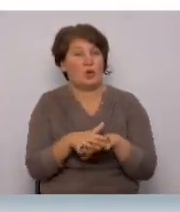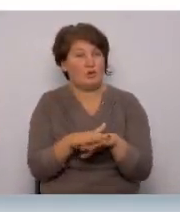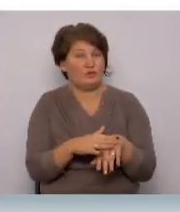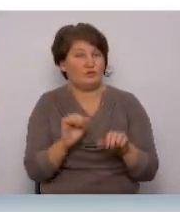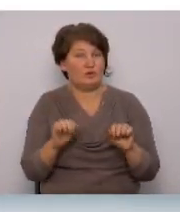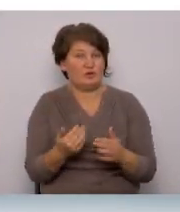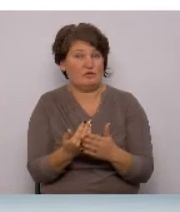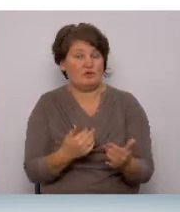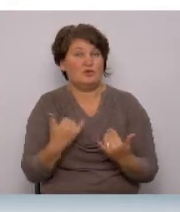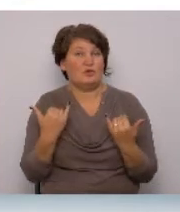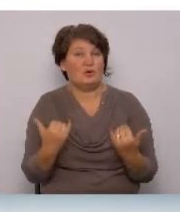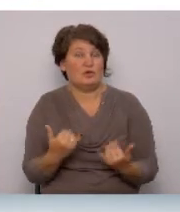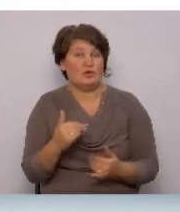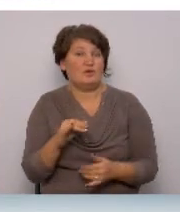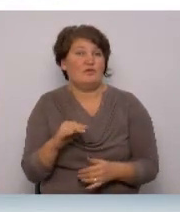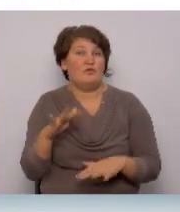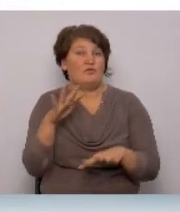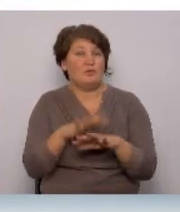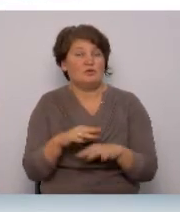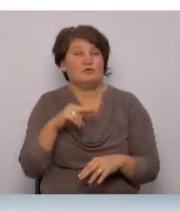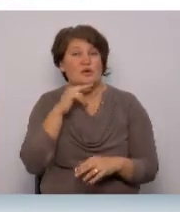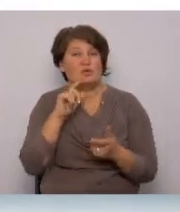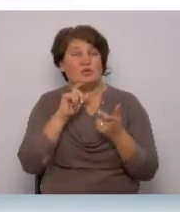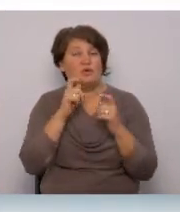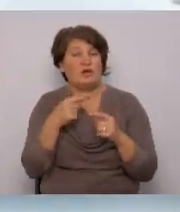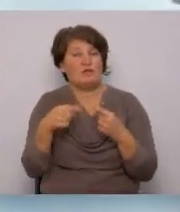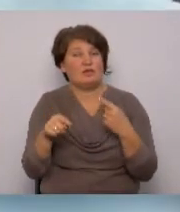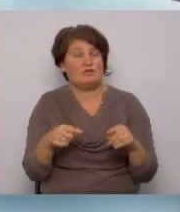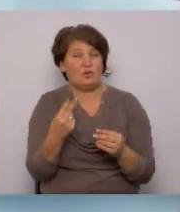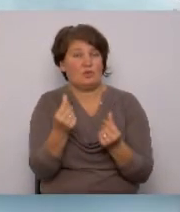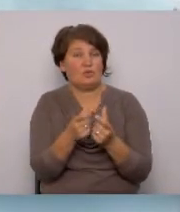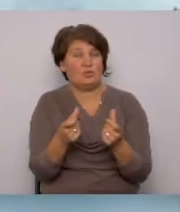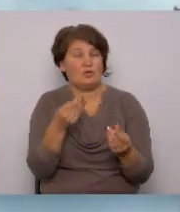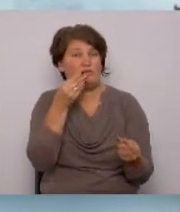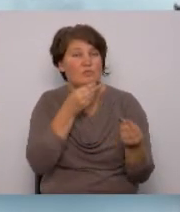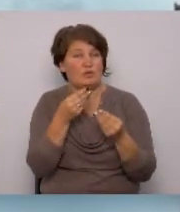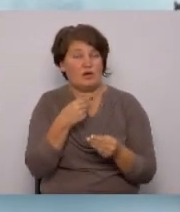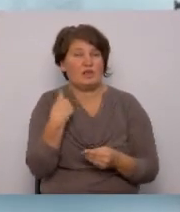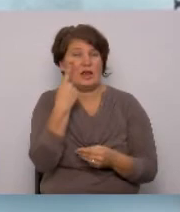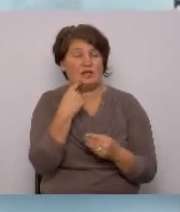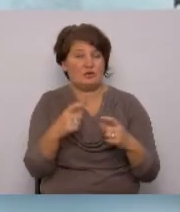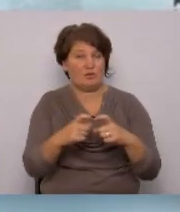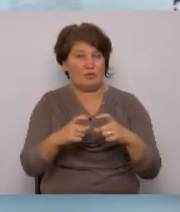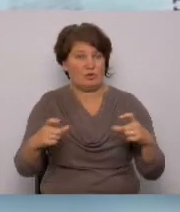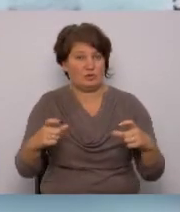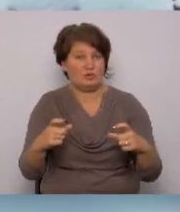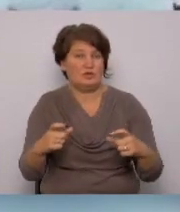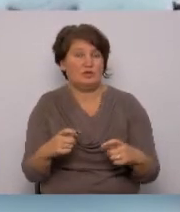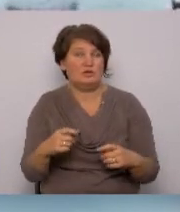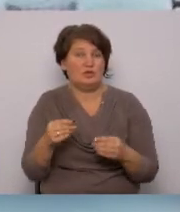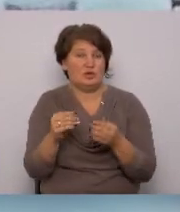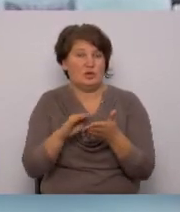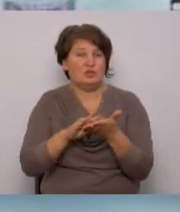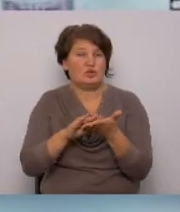У Національному банку радять звертати увагу на зображення, які відрізняють купюру від підробки. На лицевому боці банкноти – зображення шорсткі на